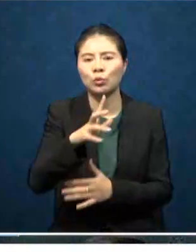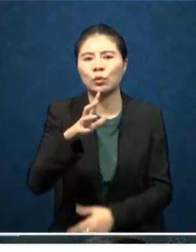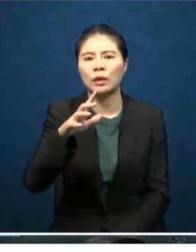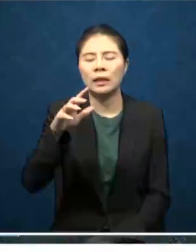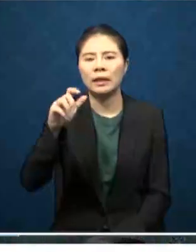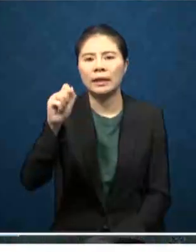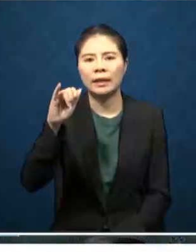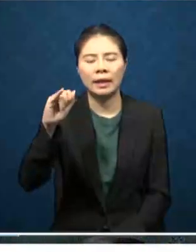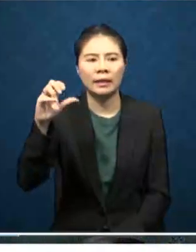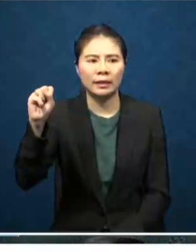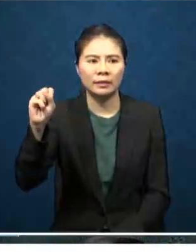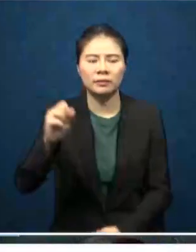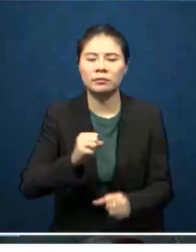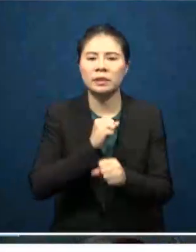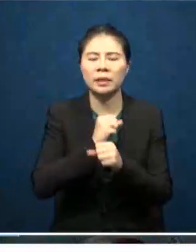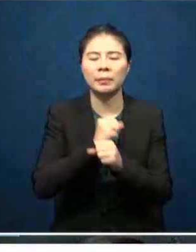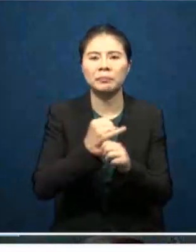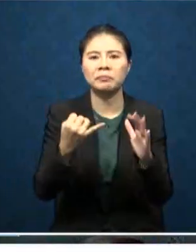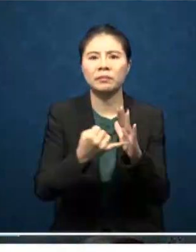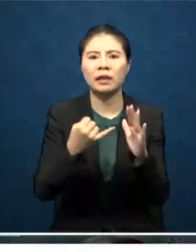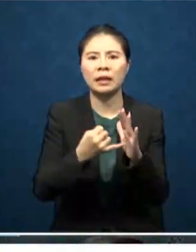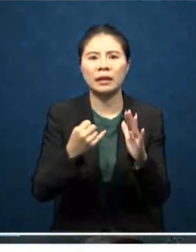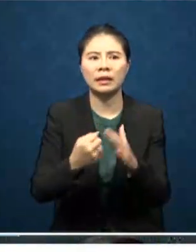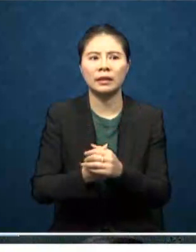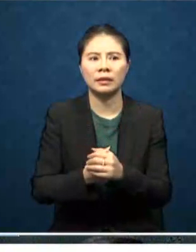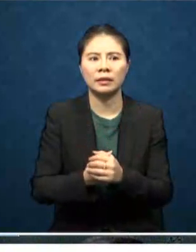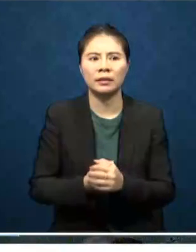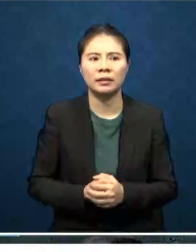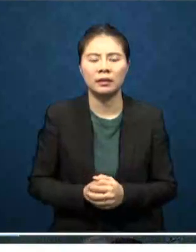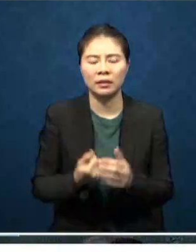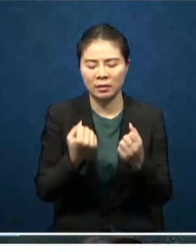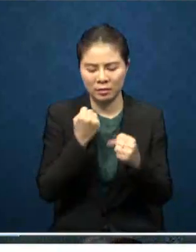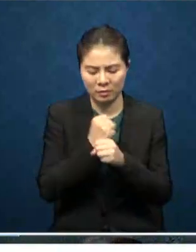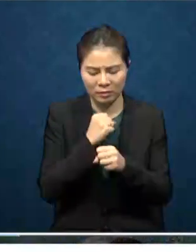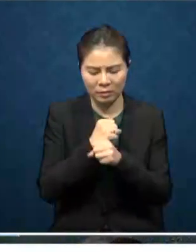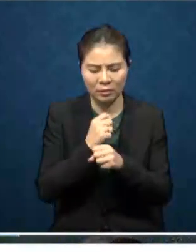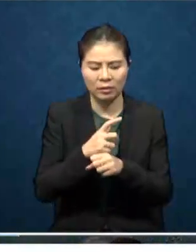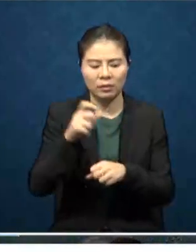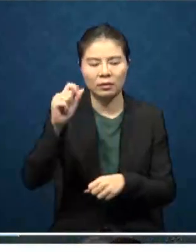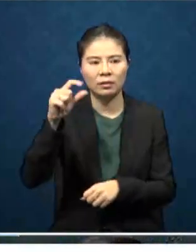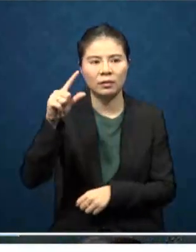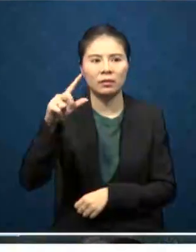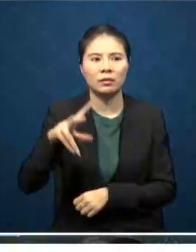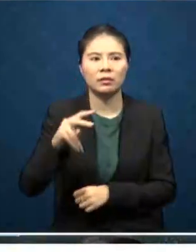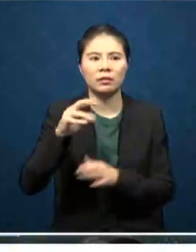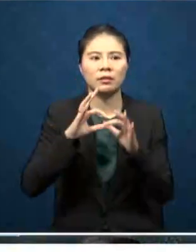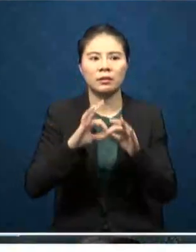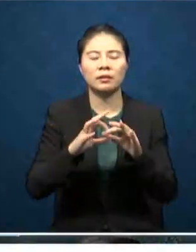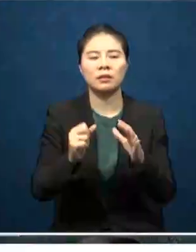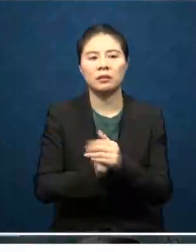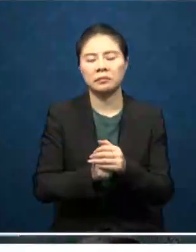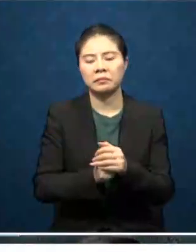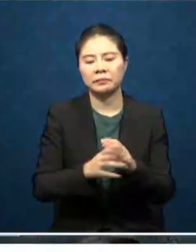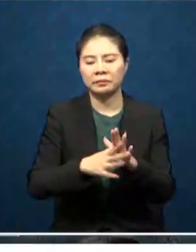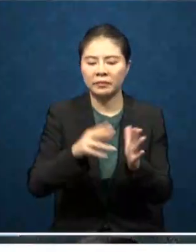Dtacแล้วก็ NTงั้นเขาจะต้องให้ความร่วมมือกับผู้บัญชาการเหตุการณ์ในการที่จะปล่อย SMS